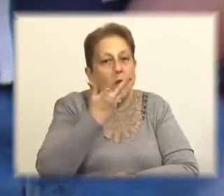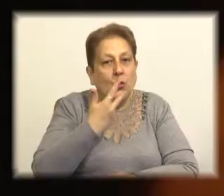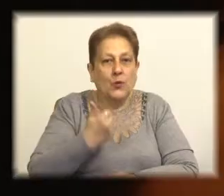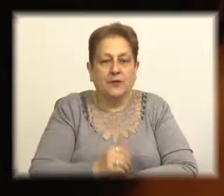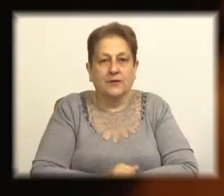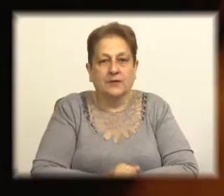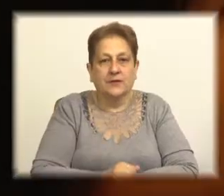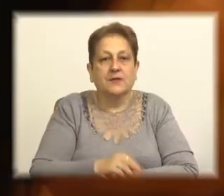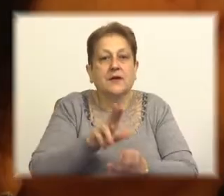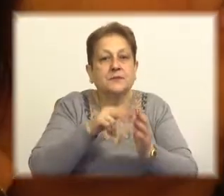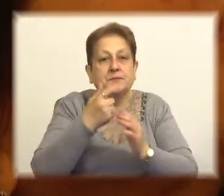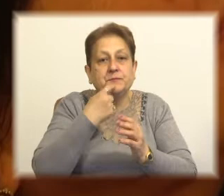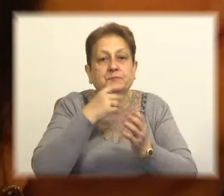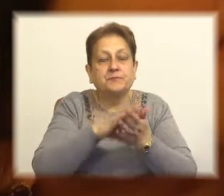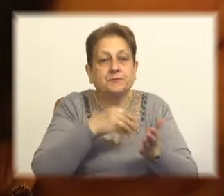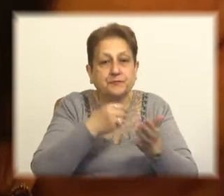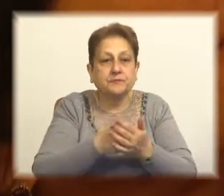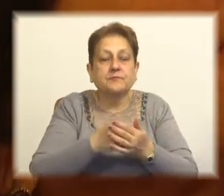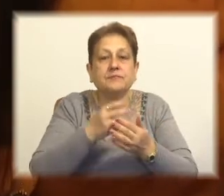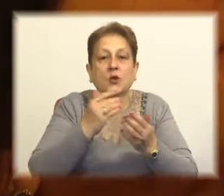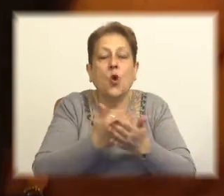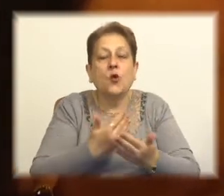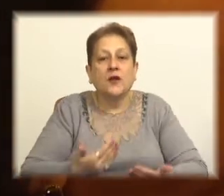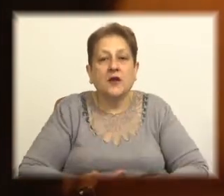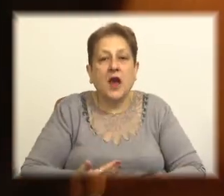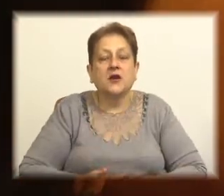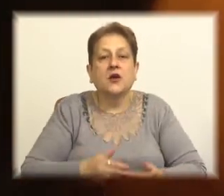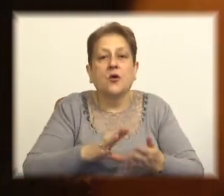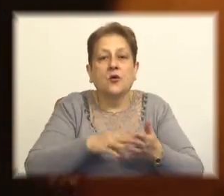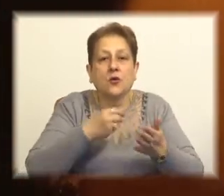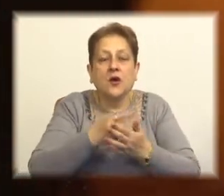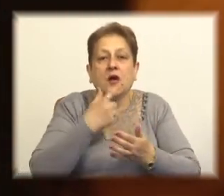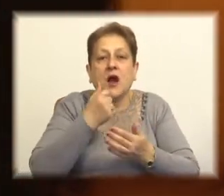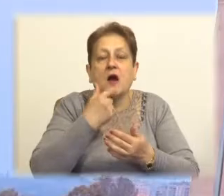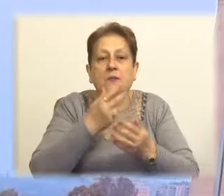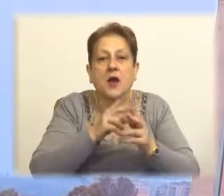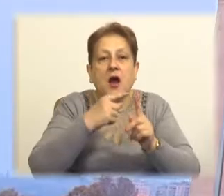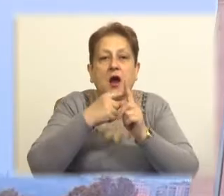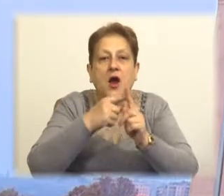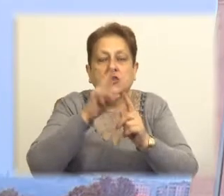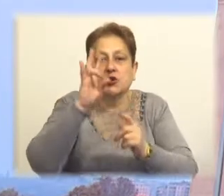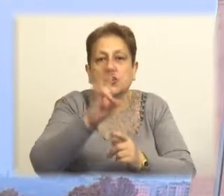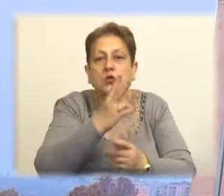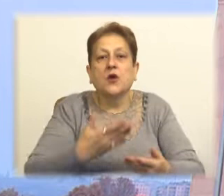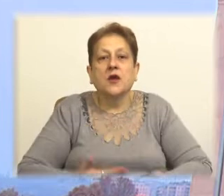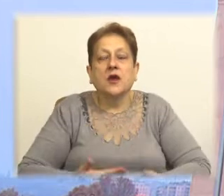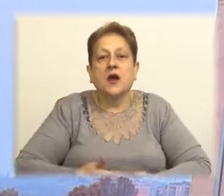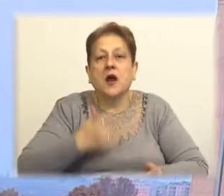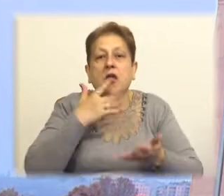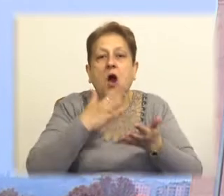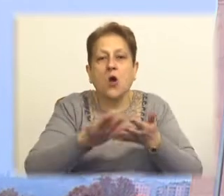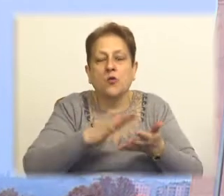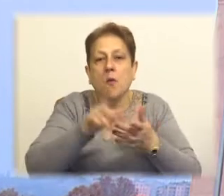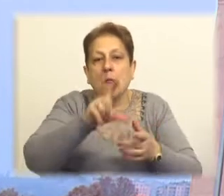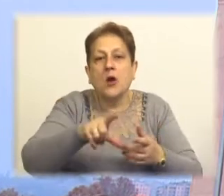ես։ Ներկված ձուն համարվում է հարության և նոր կյանքի խորհրդանիշ։ Կարմիր գույնը խորհրդանշում է խաչալ Հիսուսի կենդանարար արյունը, որ